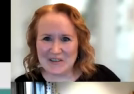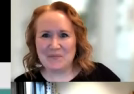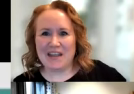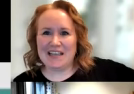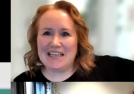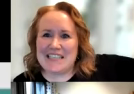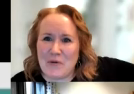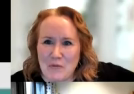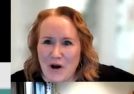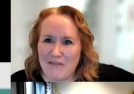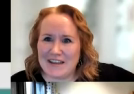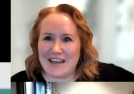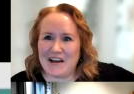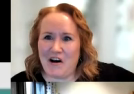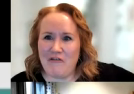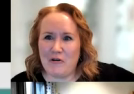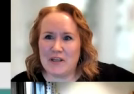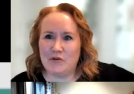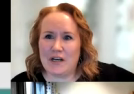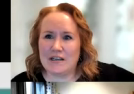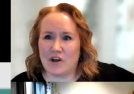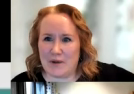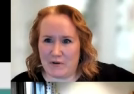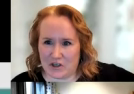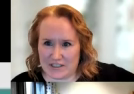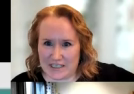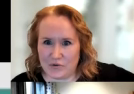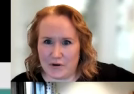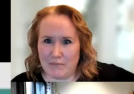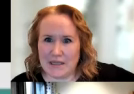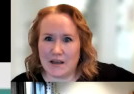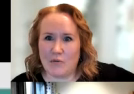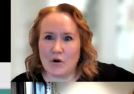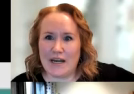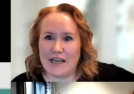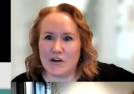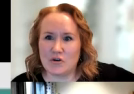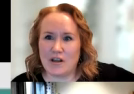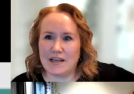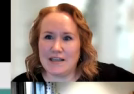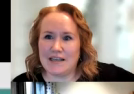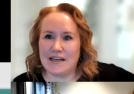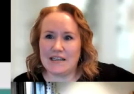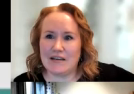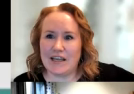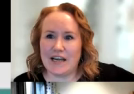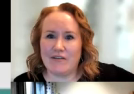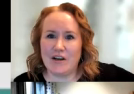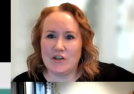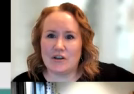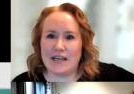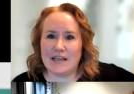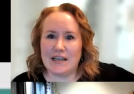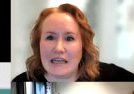også. Ser at man må avvente EAA før man eventuelt tar med privat sektor. Men kan man gå lenger nasjonalt enn det direktivet